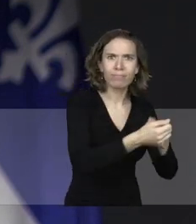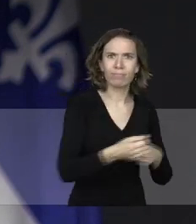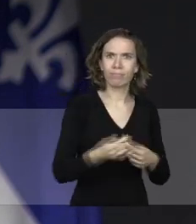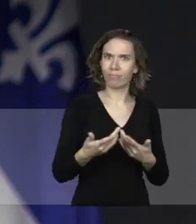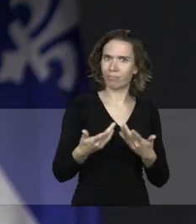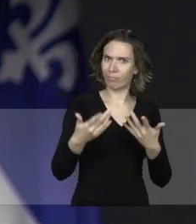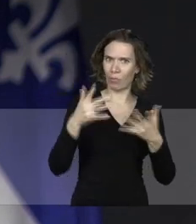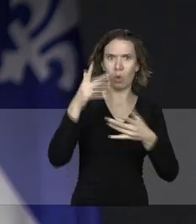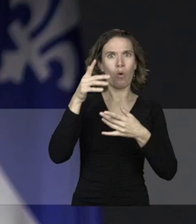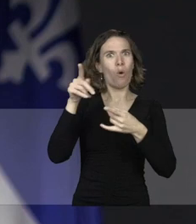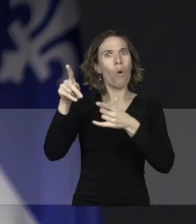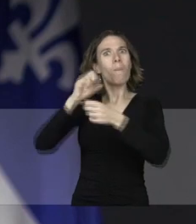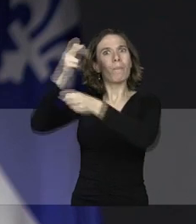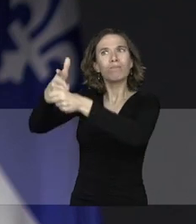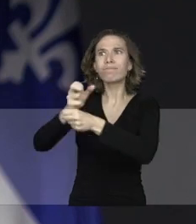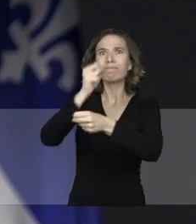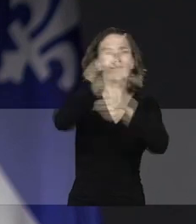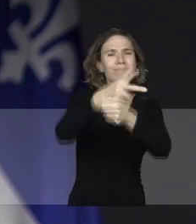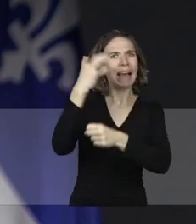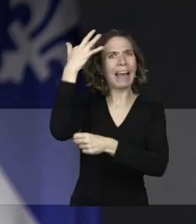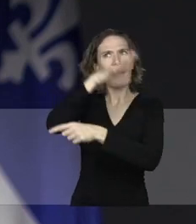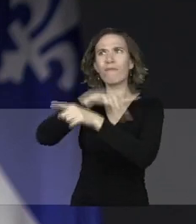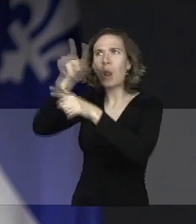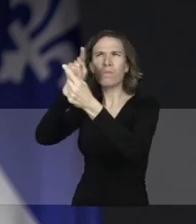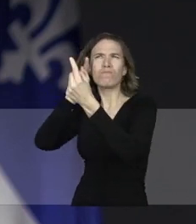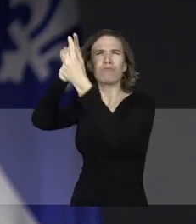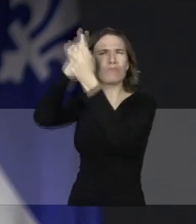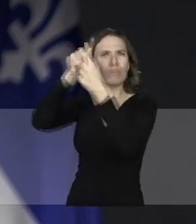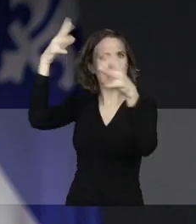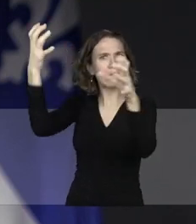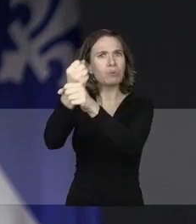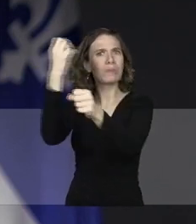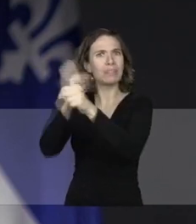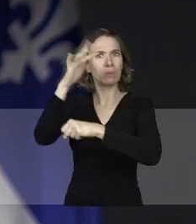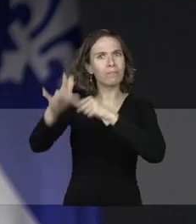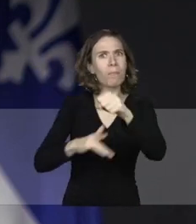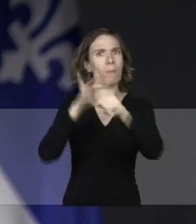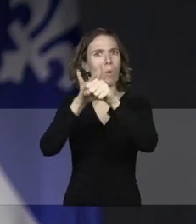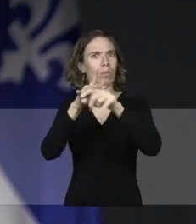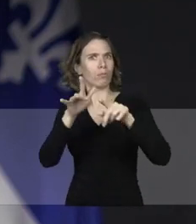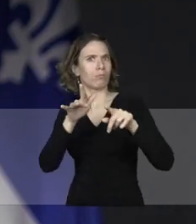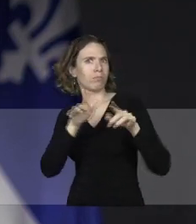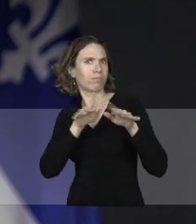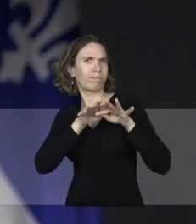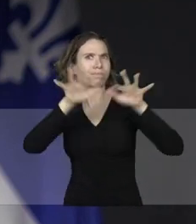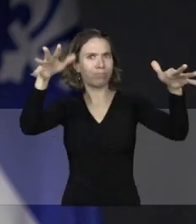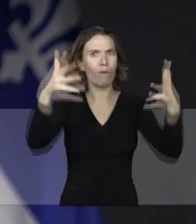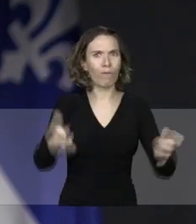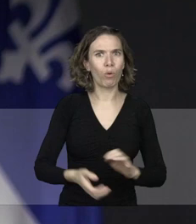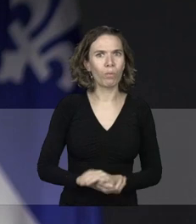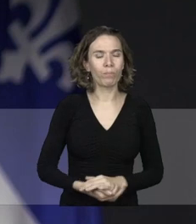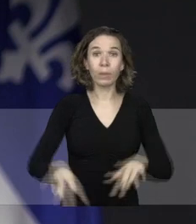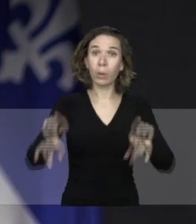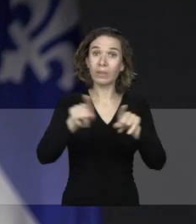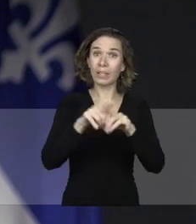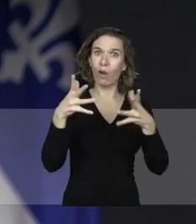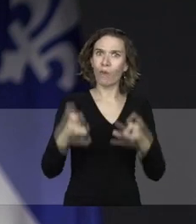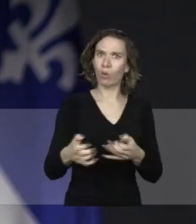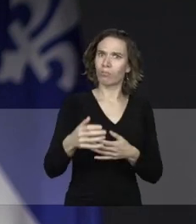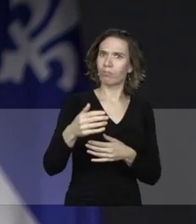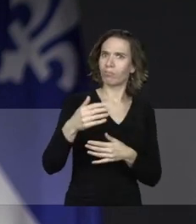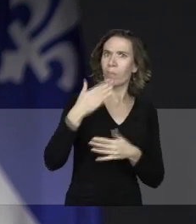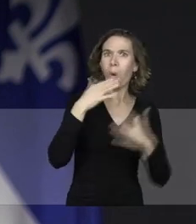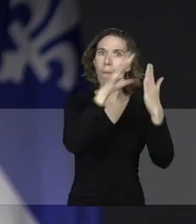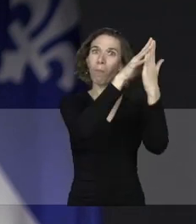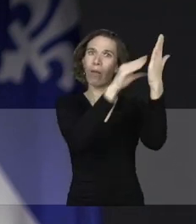entrepreneurs pour qu'ils aillent au bout de leurs ambition et qu'il rayonne partout sur la planète et nous investissons pour devenir